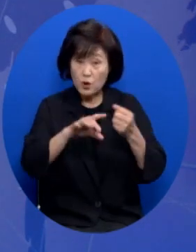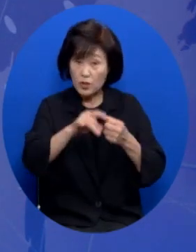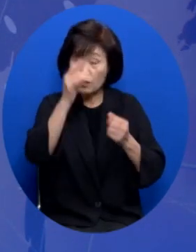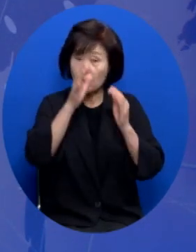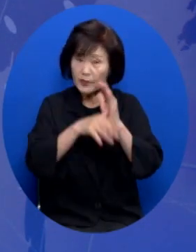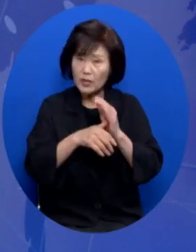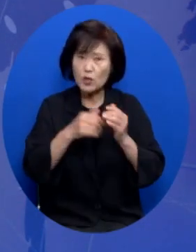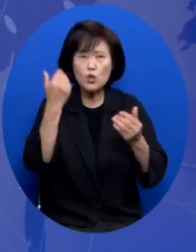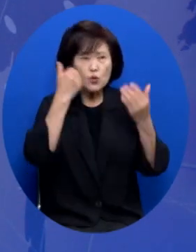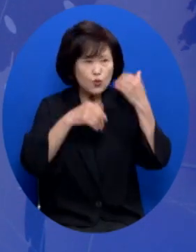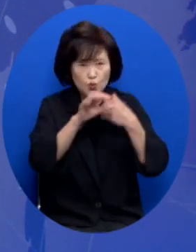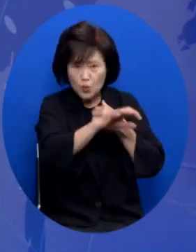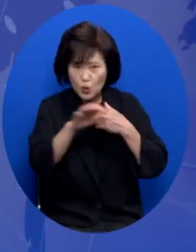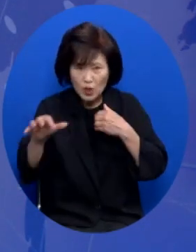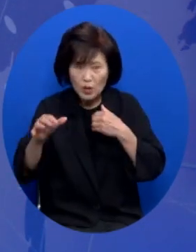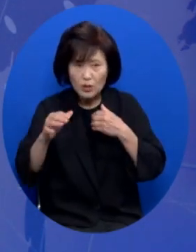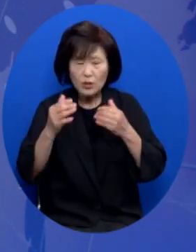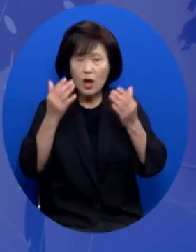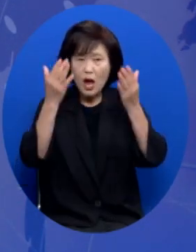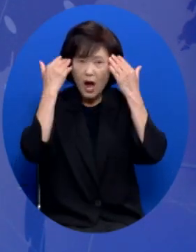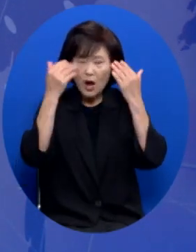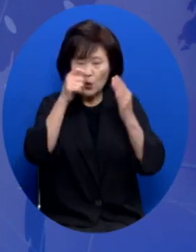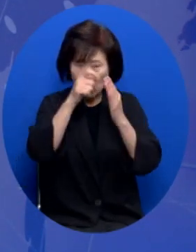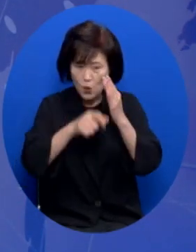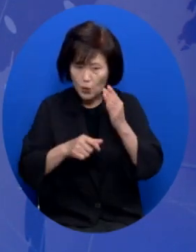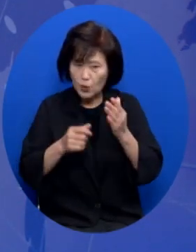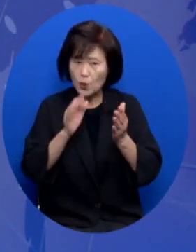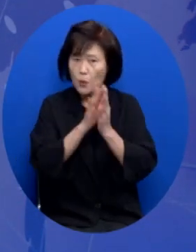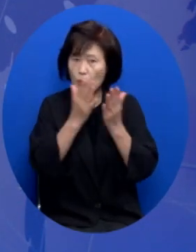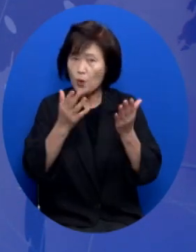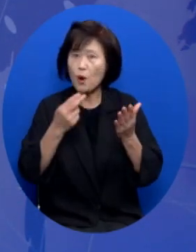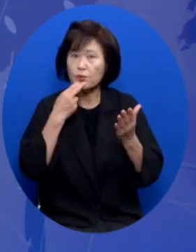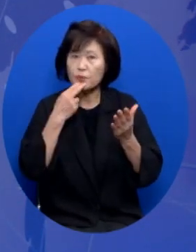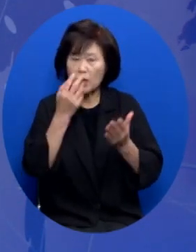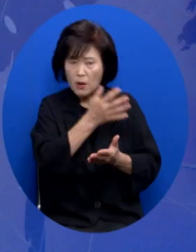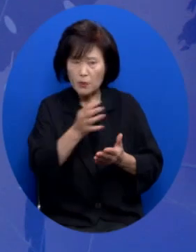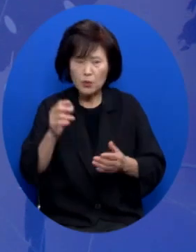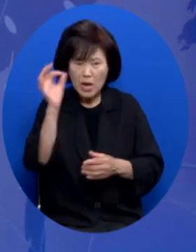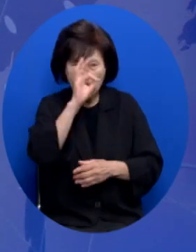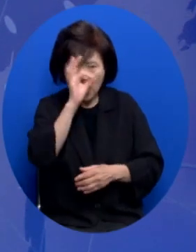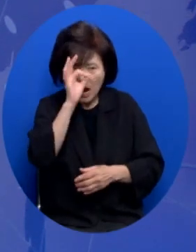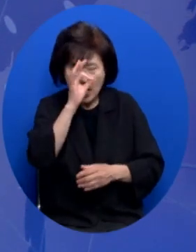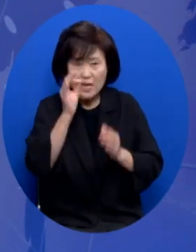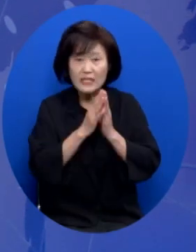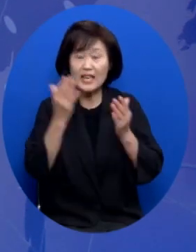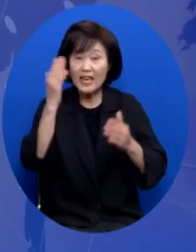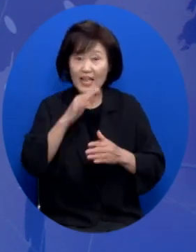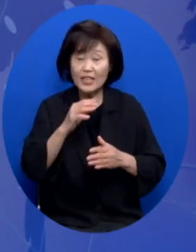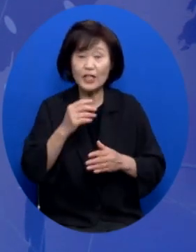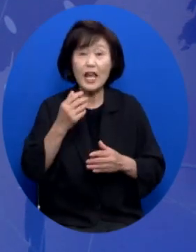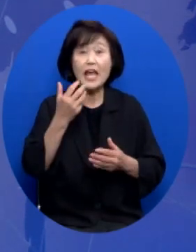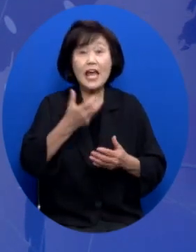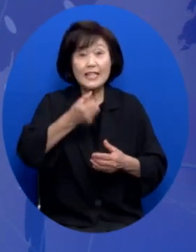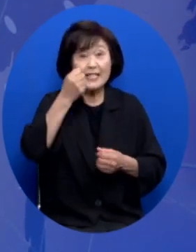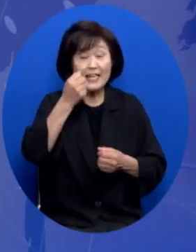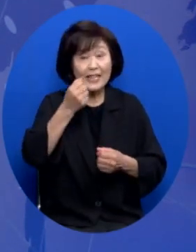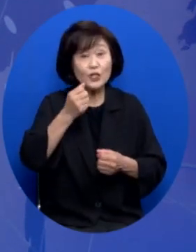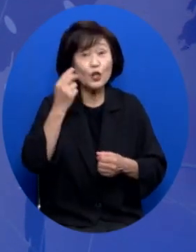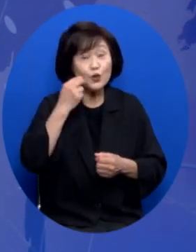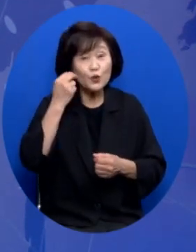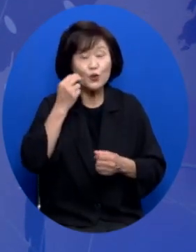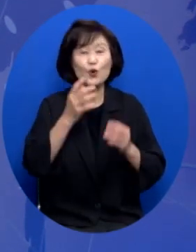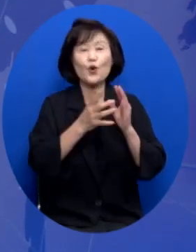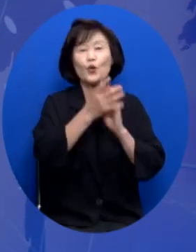누구에게도 학적부가 없었습니다. 두 대학 모두 학적부 찾기 시작했는데 결국 행운이 통합에게 간